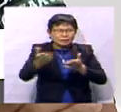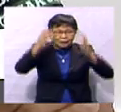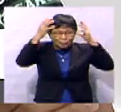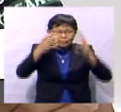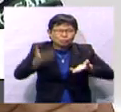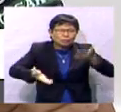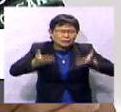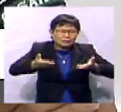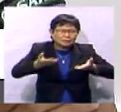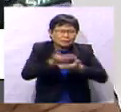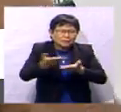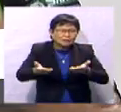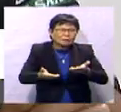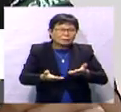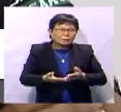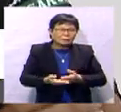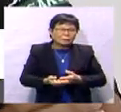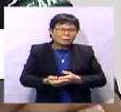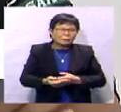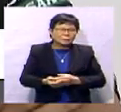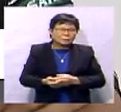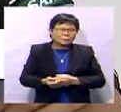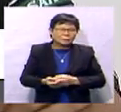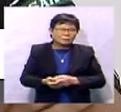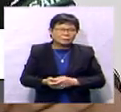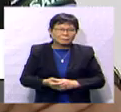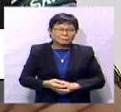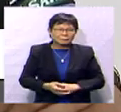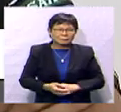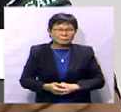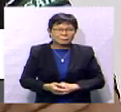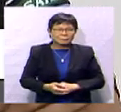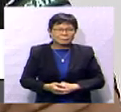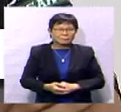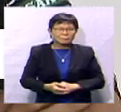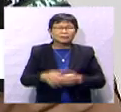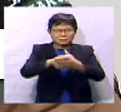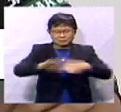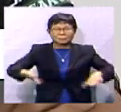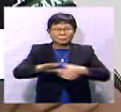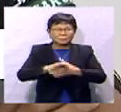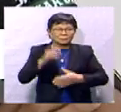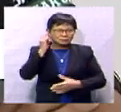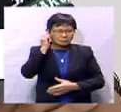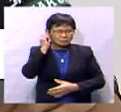that need to come. Full face helmet, saya rasa safety untuk biker-biker di luar